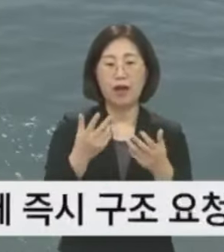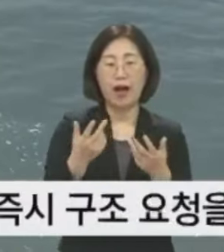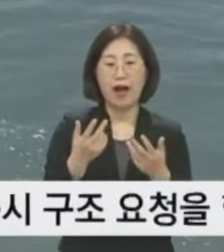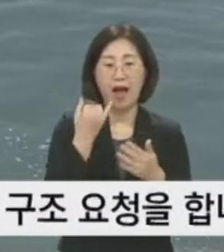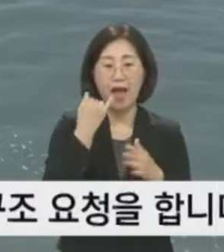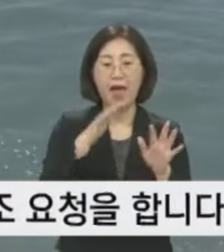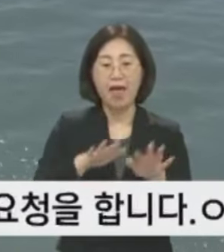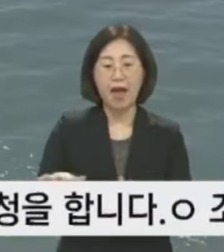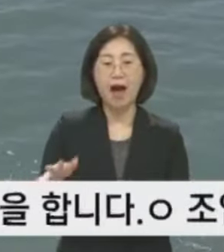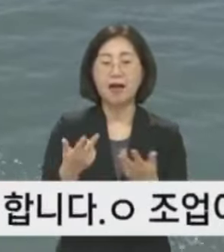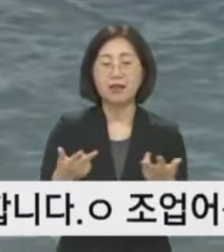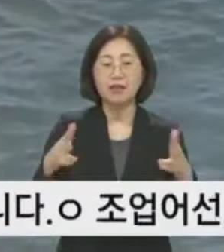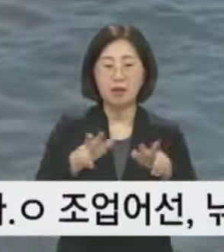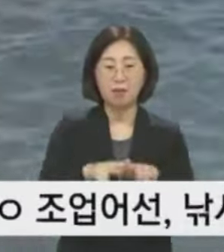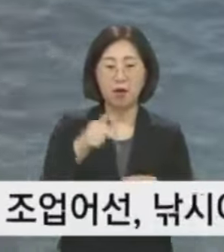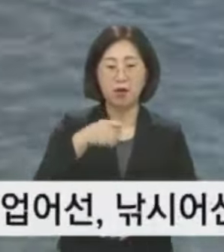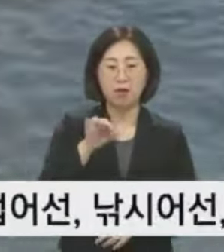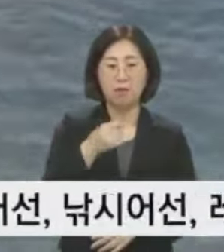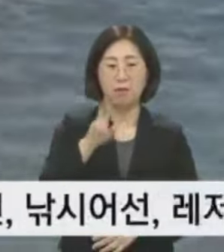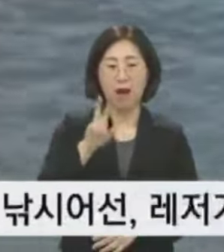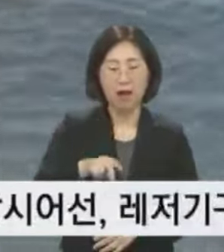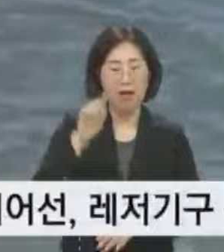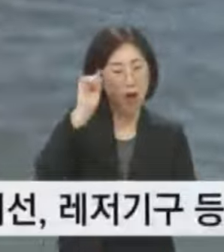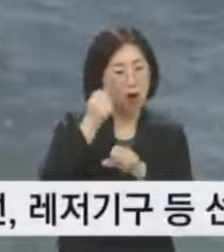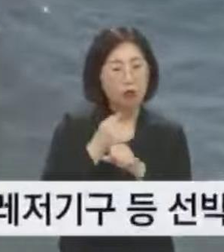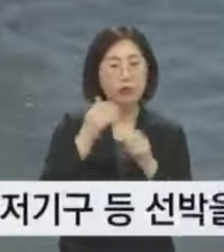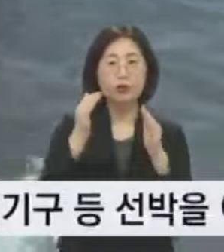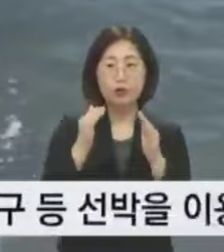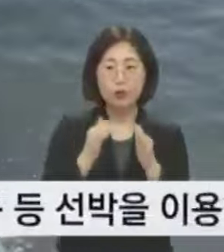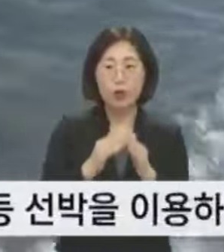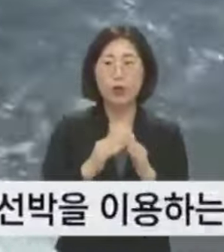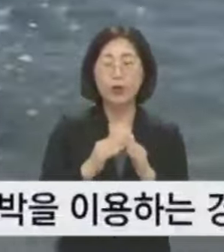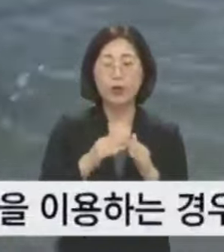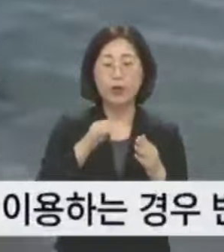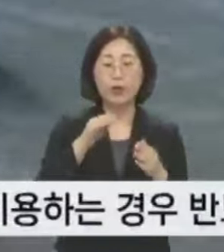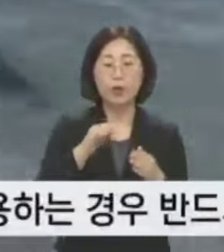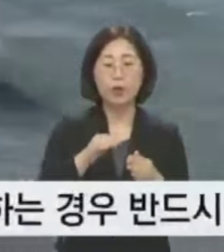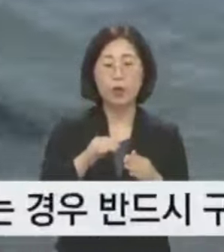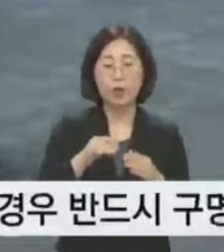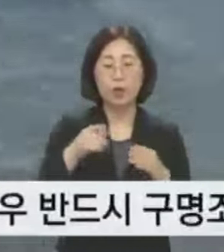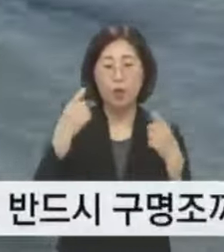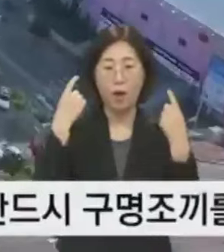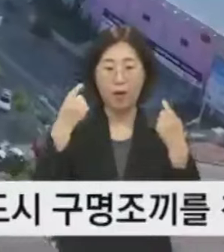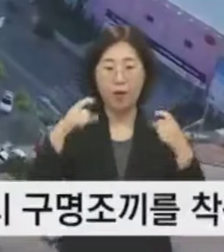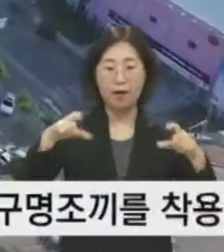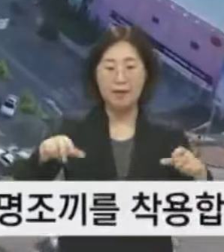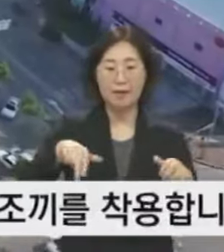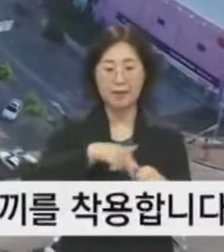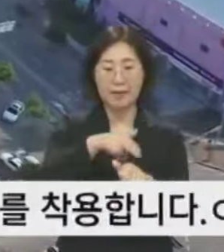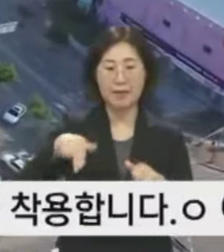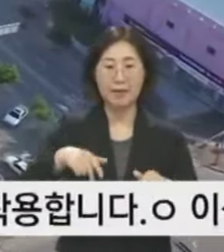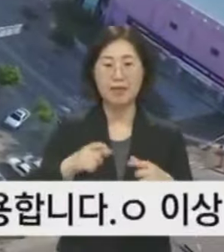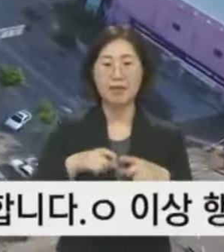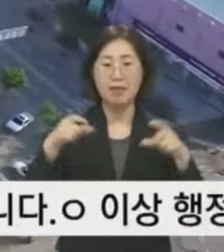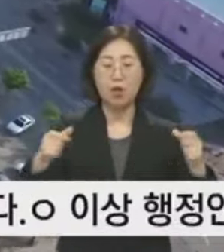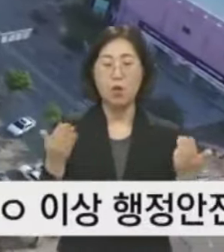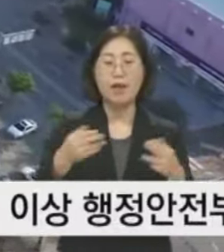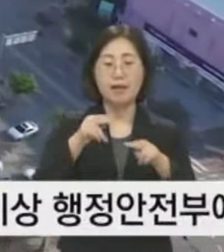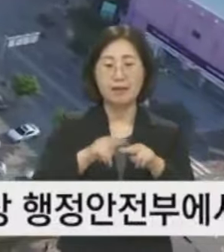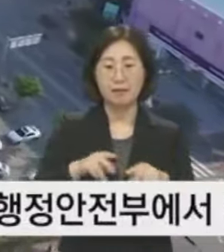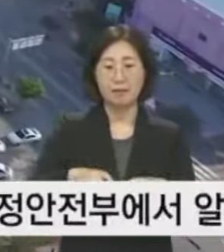국가해양생태공원과 전박이물범 연구구조센터 건립을 추진해 생태 관광을 활성화하고 지역 상권과 일자리